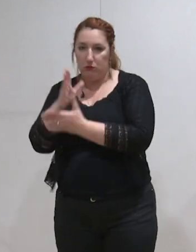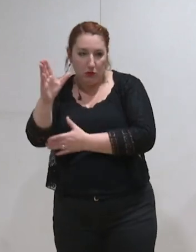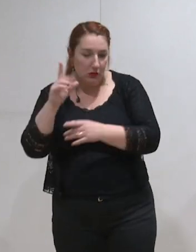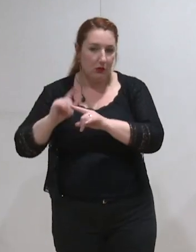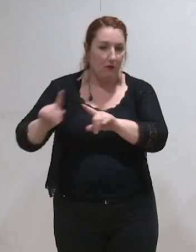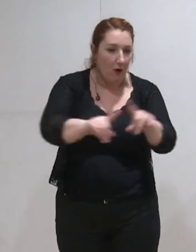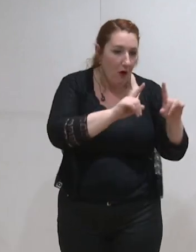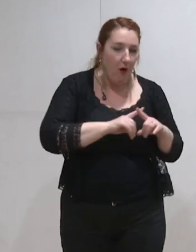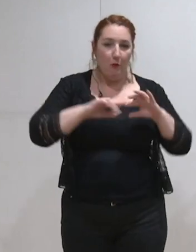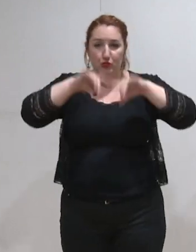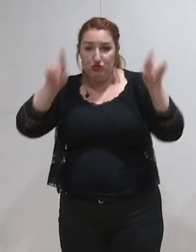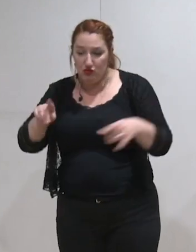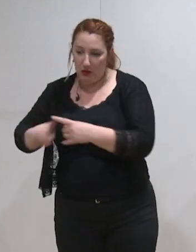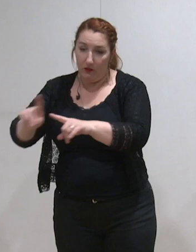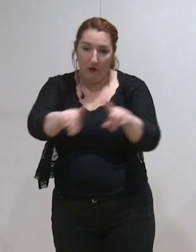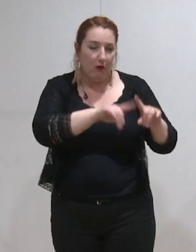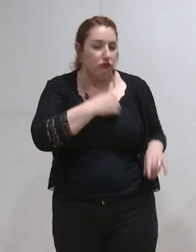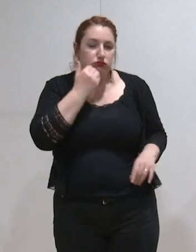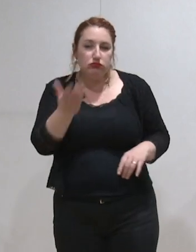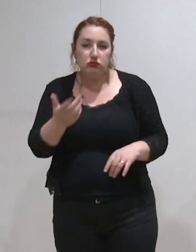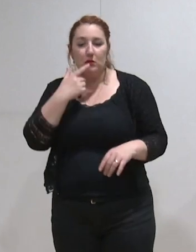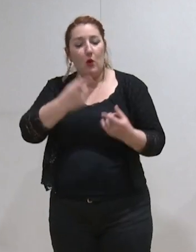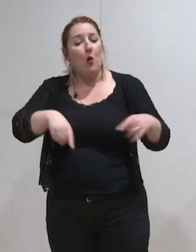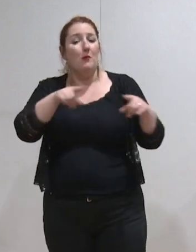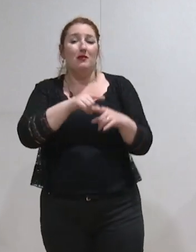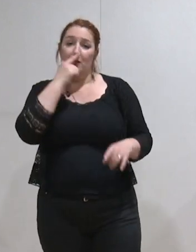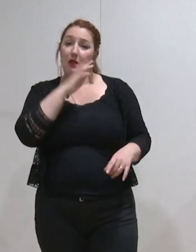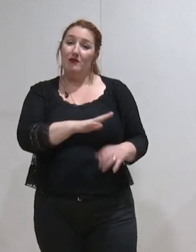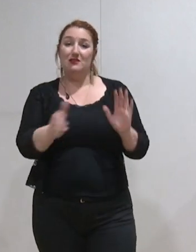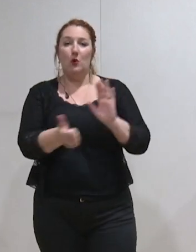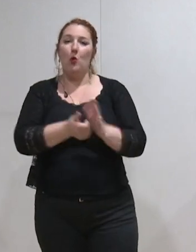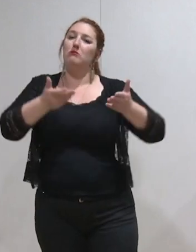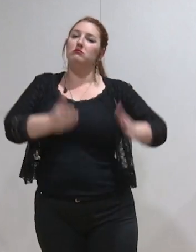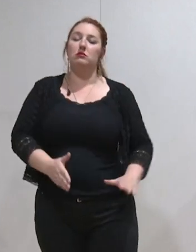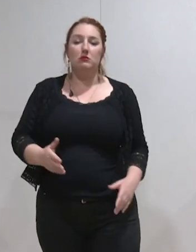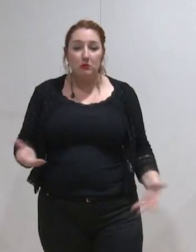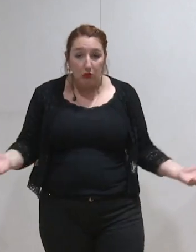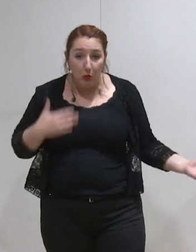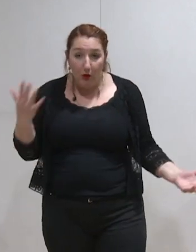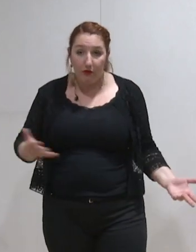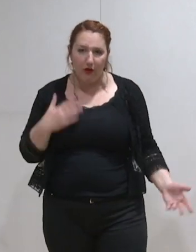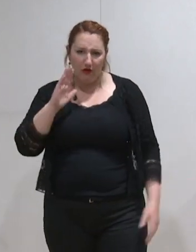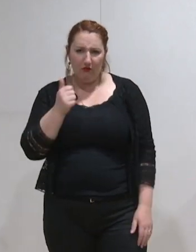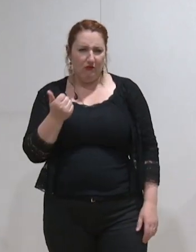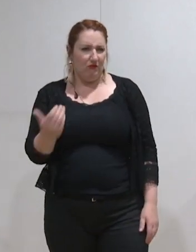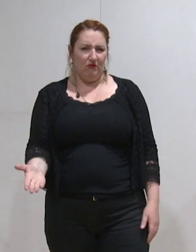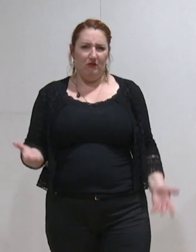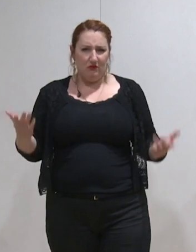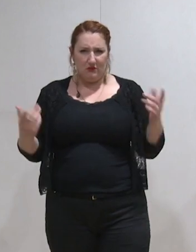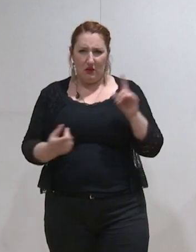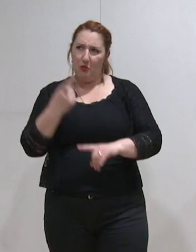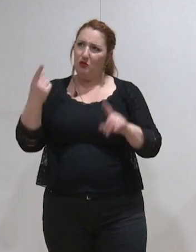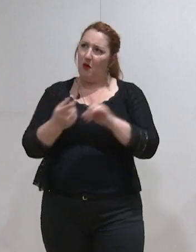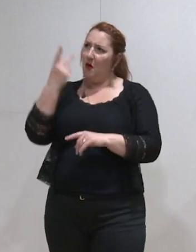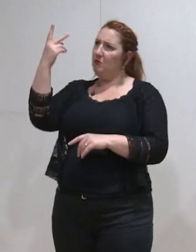comité d'avis ne doit pas être là pour entériner une décision sinon il ne sert strictement à rien et il devient une chambre d'enregistrement de vos décisions